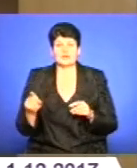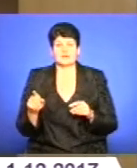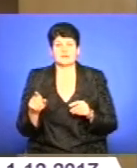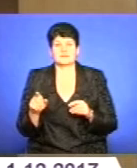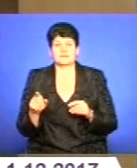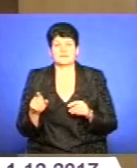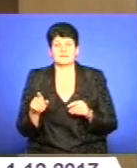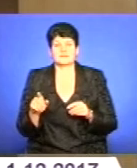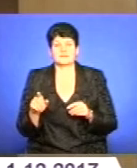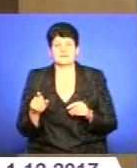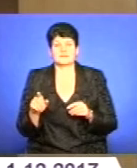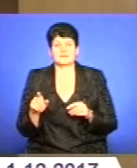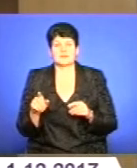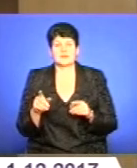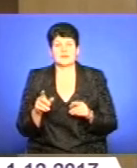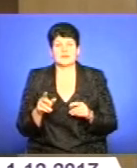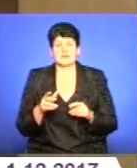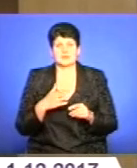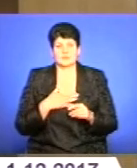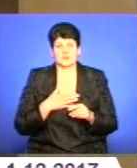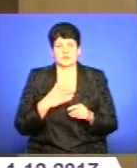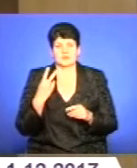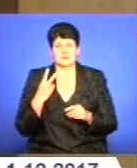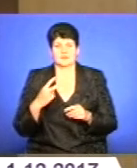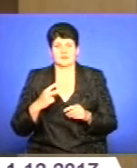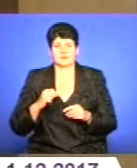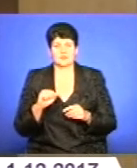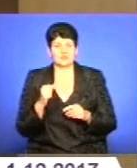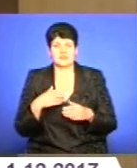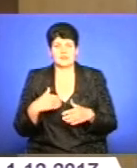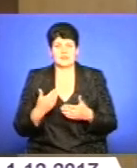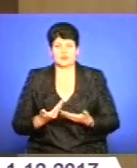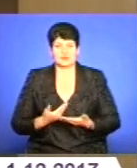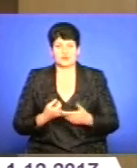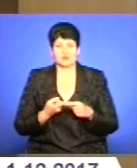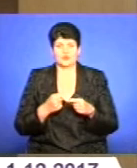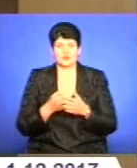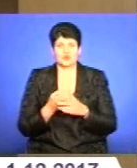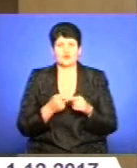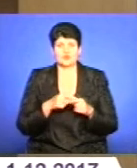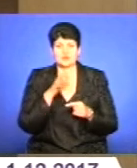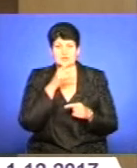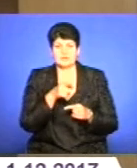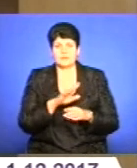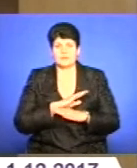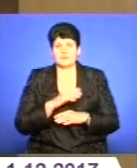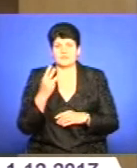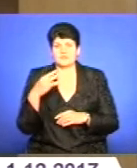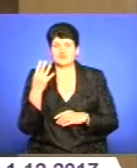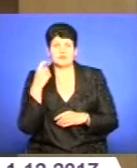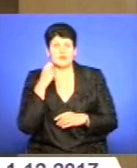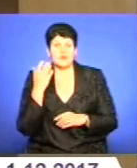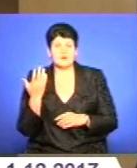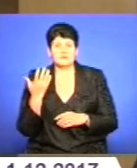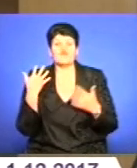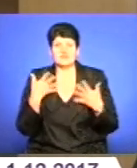дві товаришки дитинства, не дожили до цього часу. Вони померли, коли їм було 34 роки. Так що